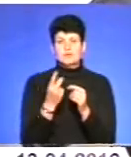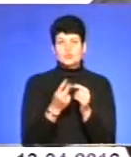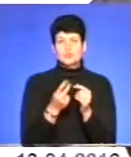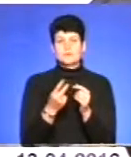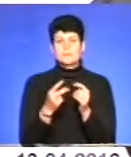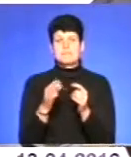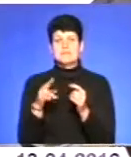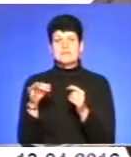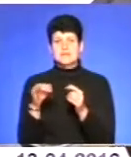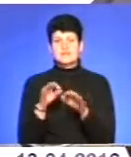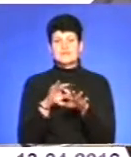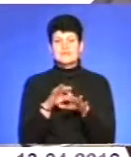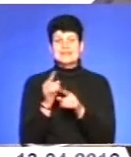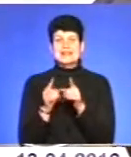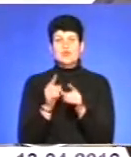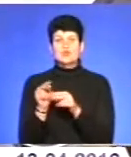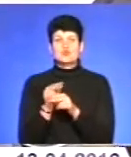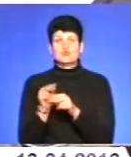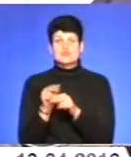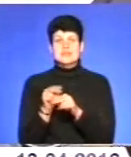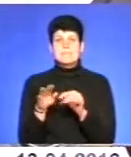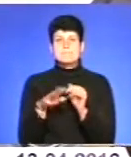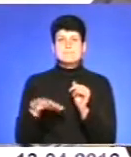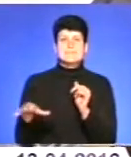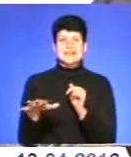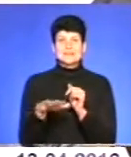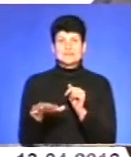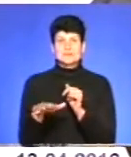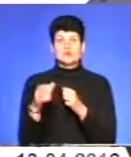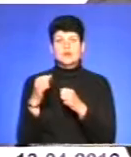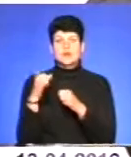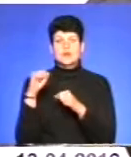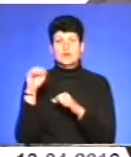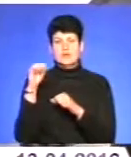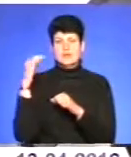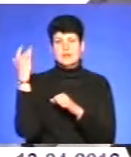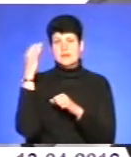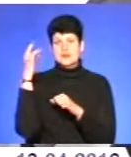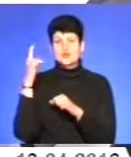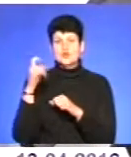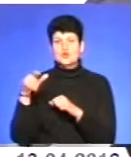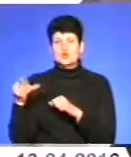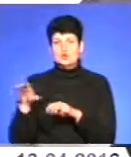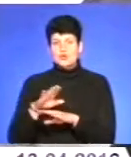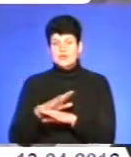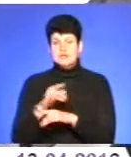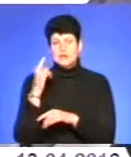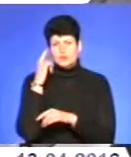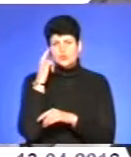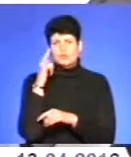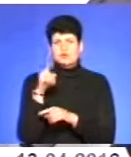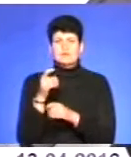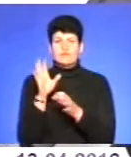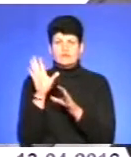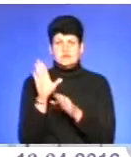підрядчика, і проводиться реконструкція самого Майдану Героїв Небесної Сотні. Так що, я думаю, там і окультуриться, і буде в